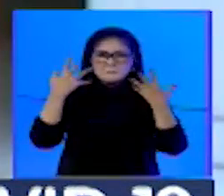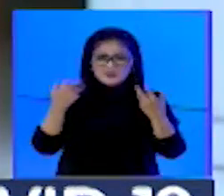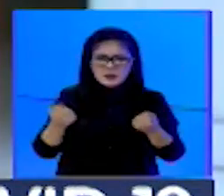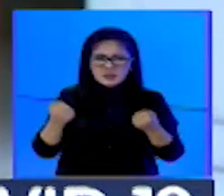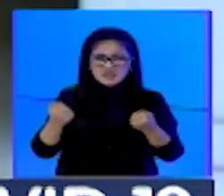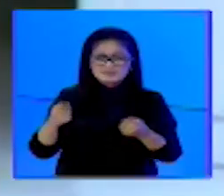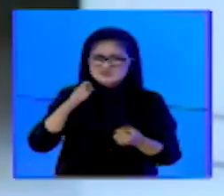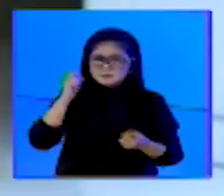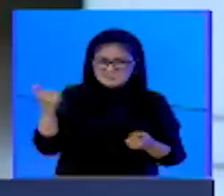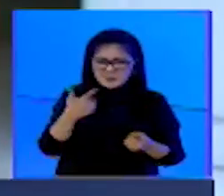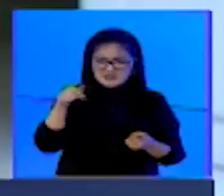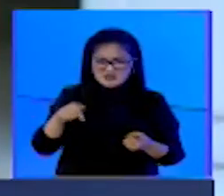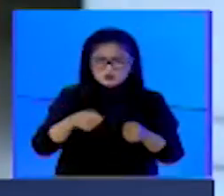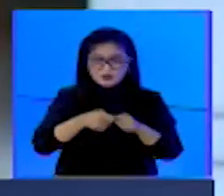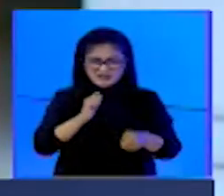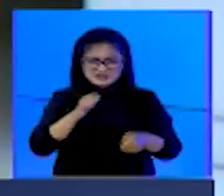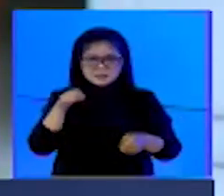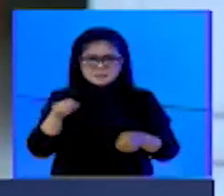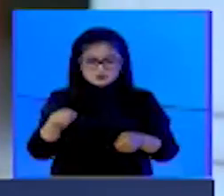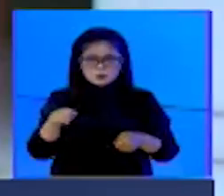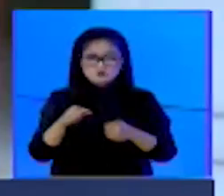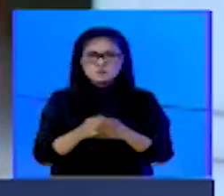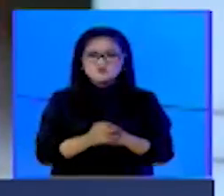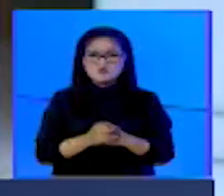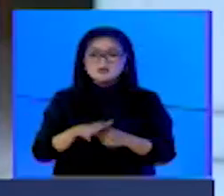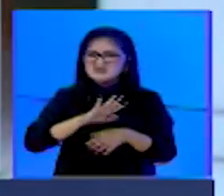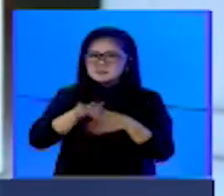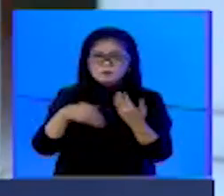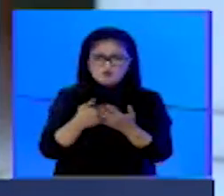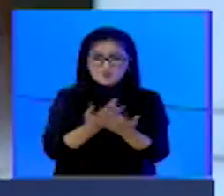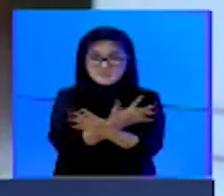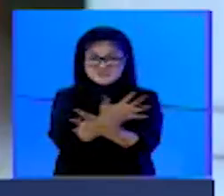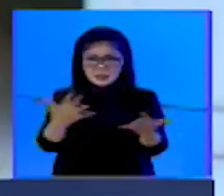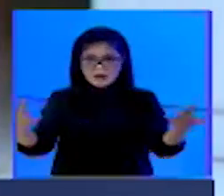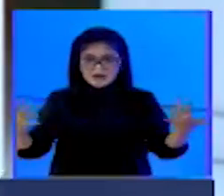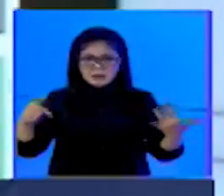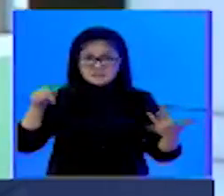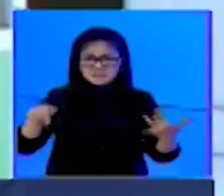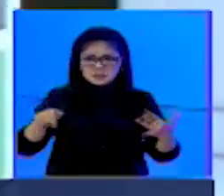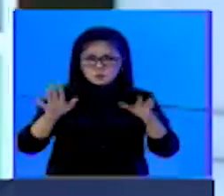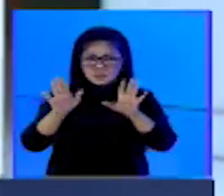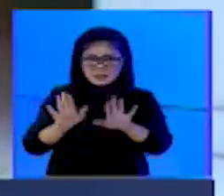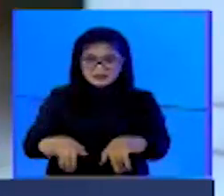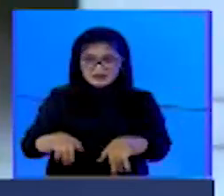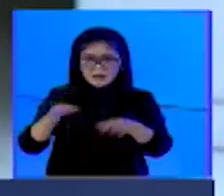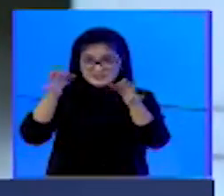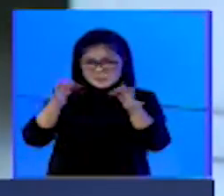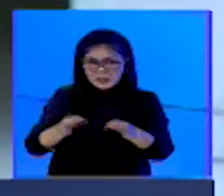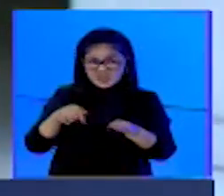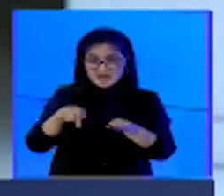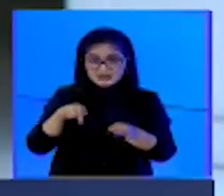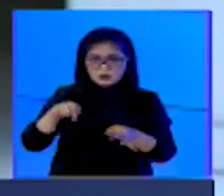segera diselesaikan, semua warga binaan dipastikan dia tidak terpapar atau tidak. Ya, hari ini kita lakukan